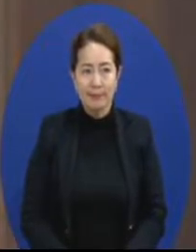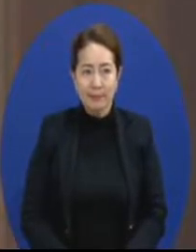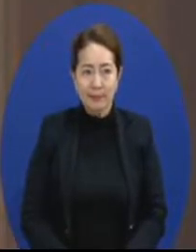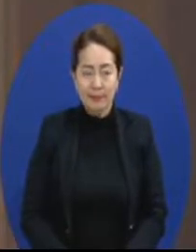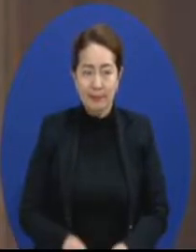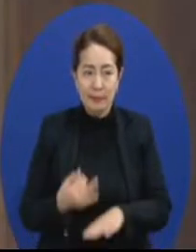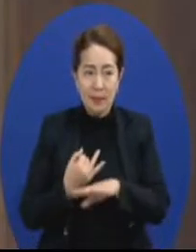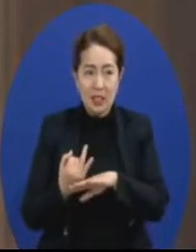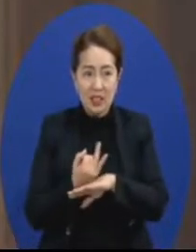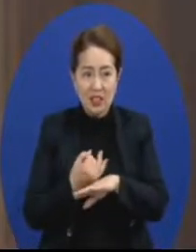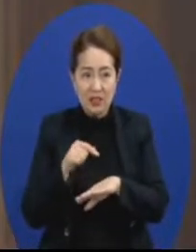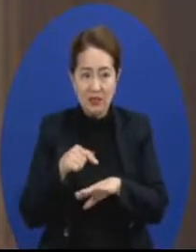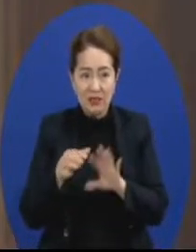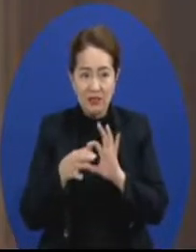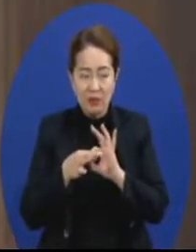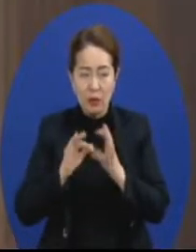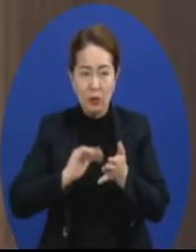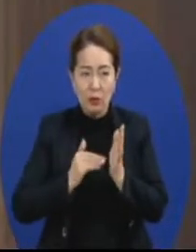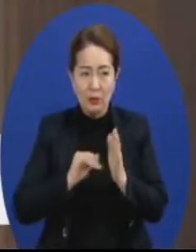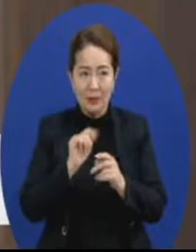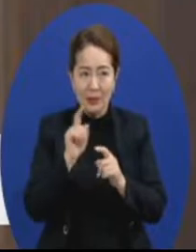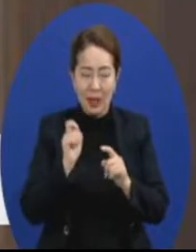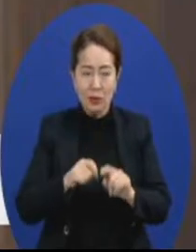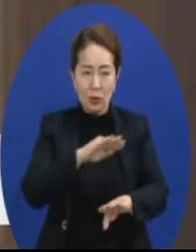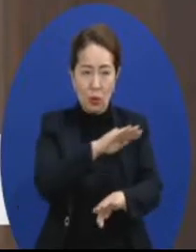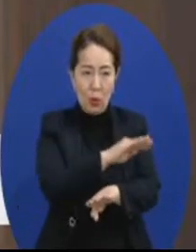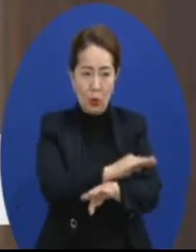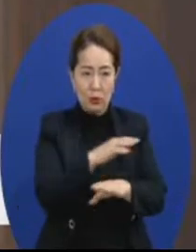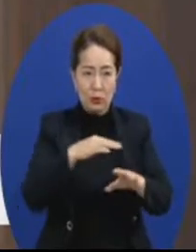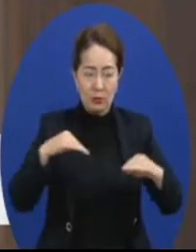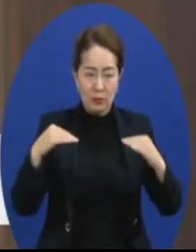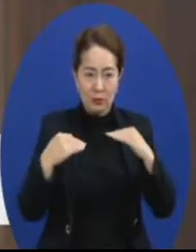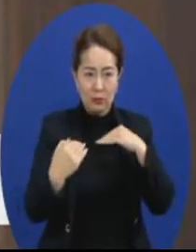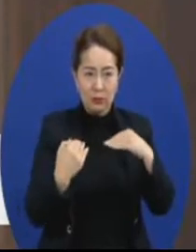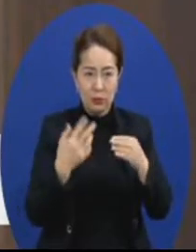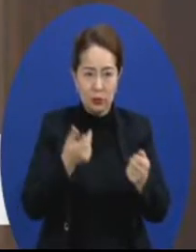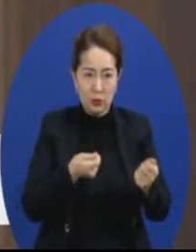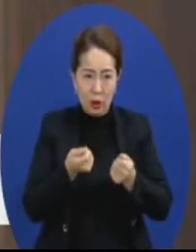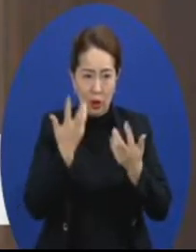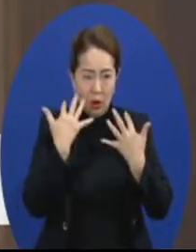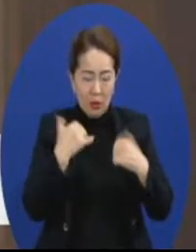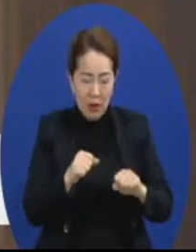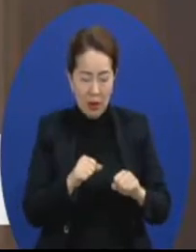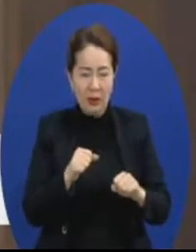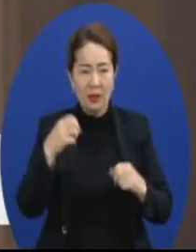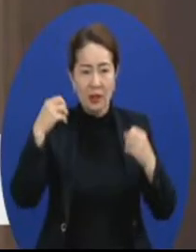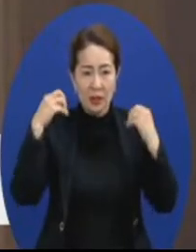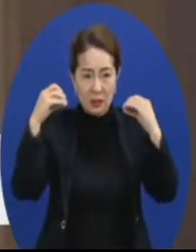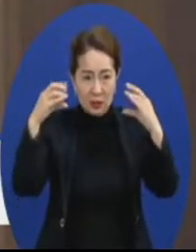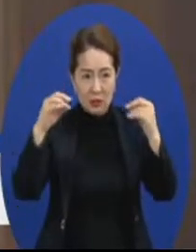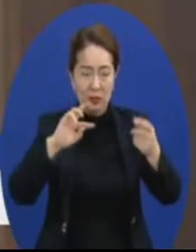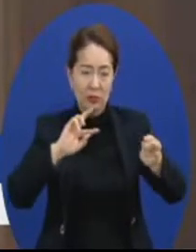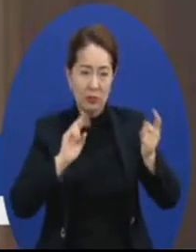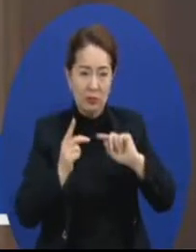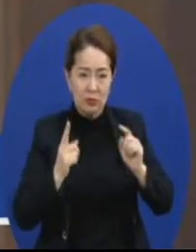Нийгмийн төлөвлөлтийн асуудлууд гэж ууцур дээр хөдөлгөөний зохион байгуулах, дэлхийн төхөний